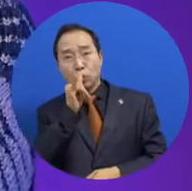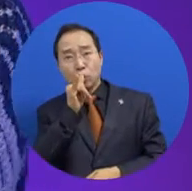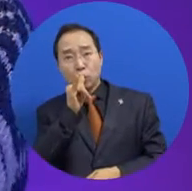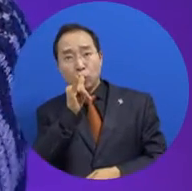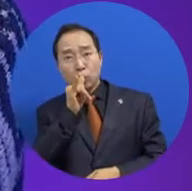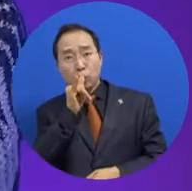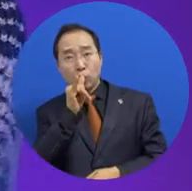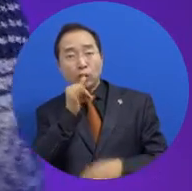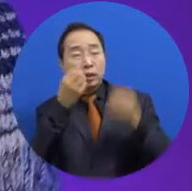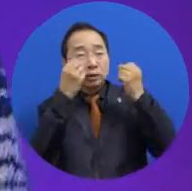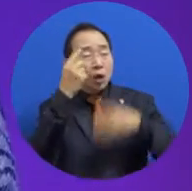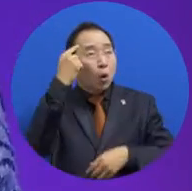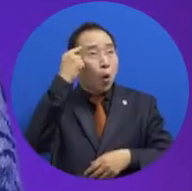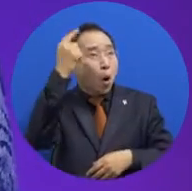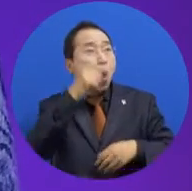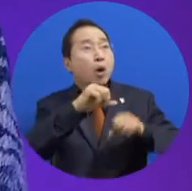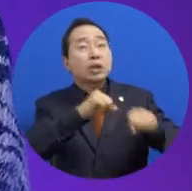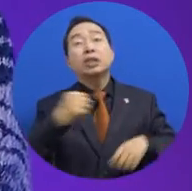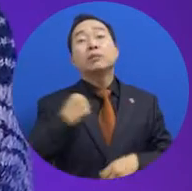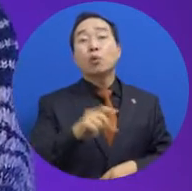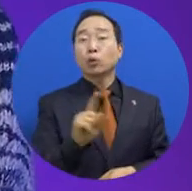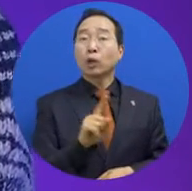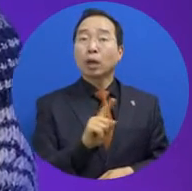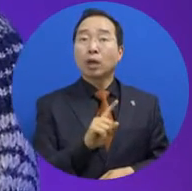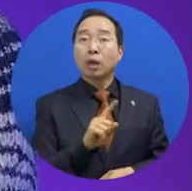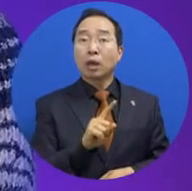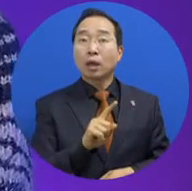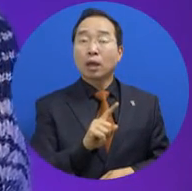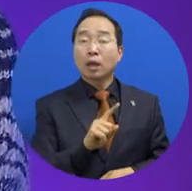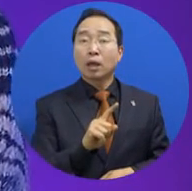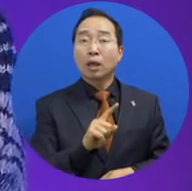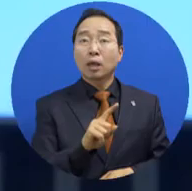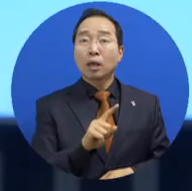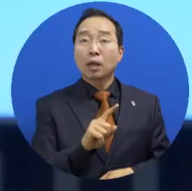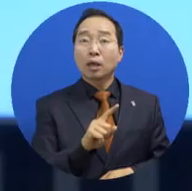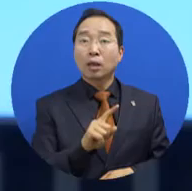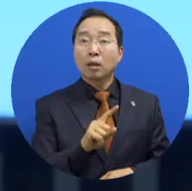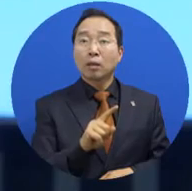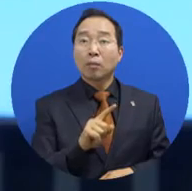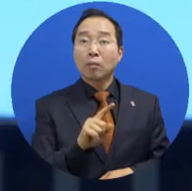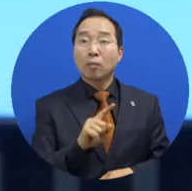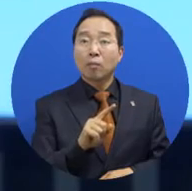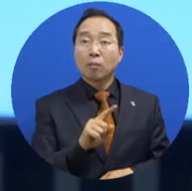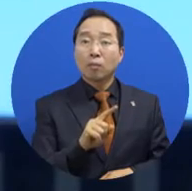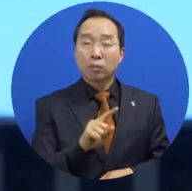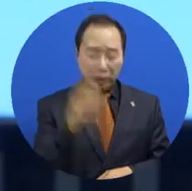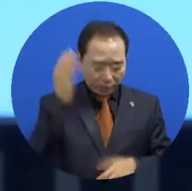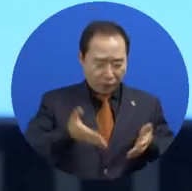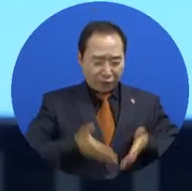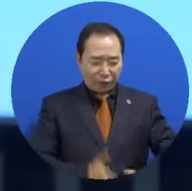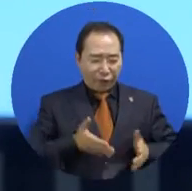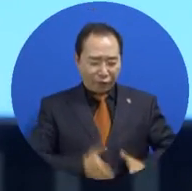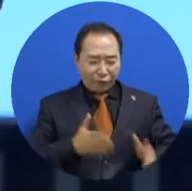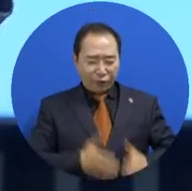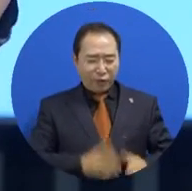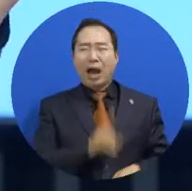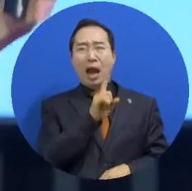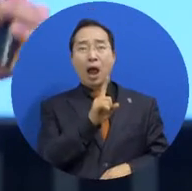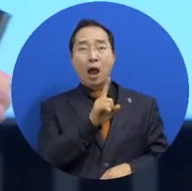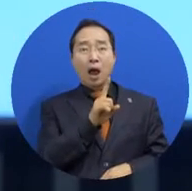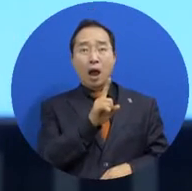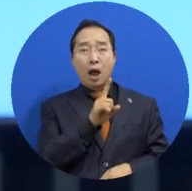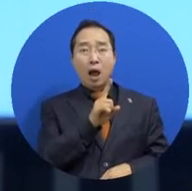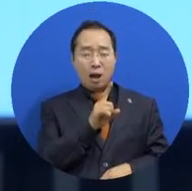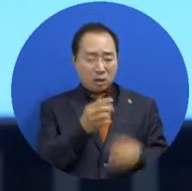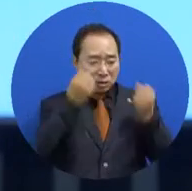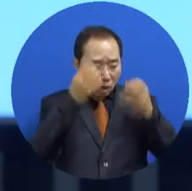있잖아요. 그러면 이 창조적 에너지는 어디로 가야 됩니까? 그거를 뭔가 대체할 수 있는 게